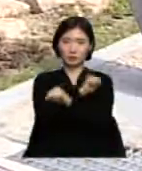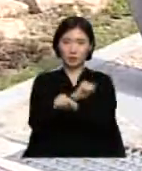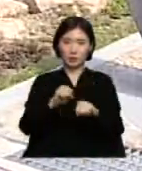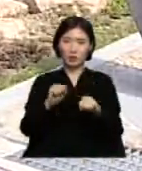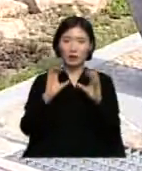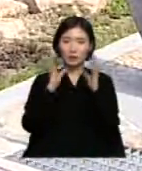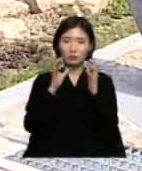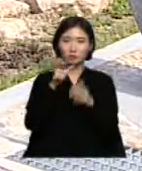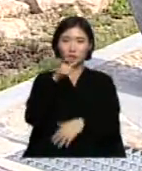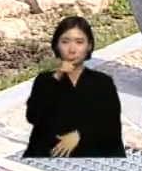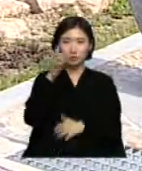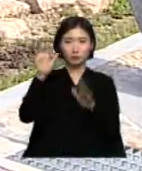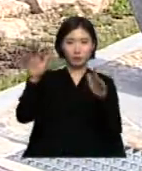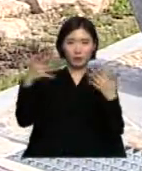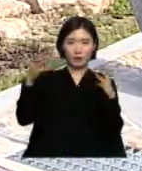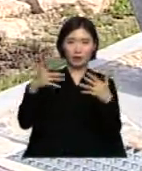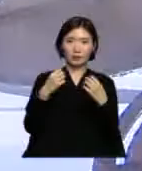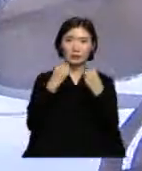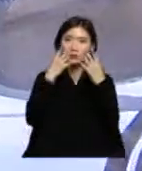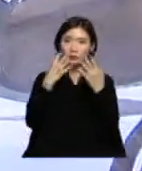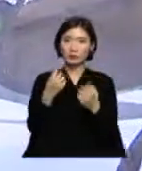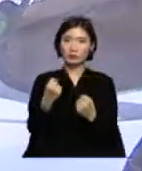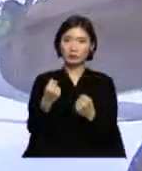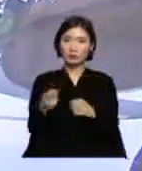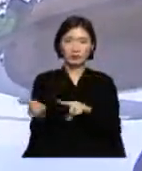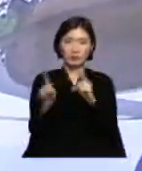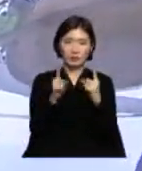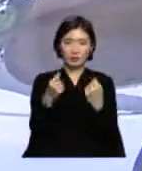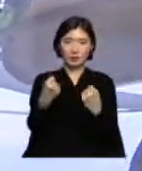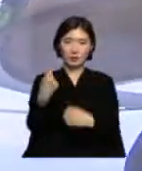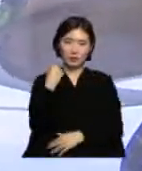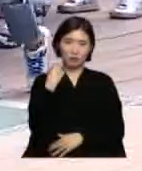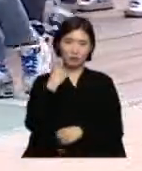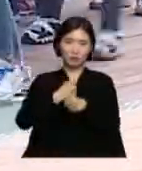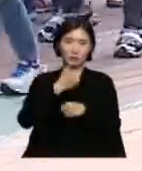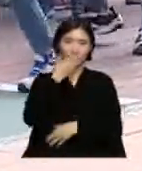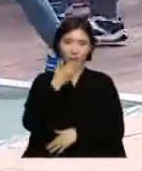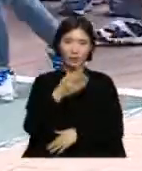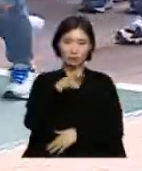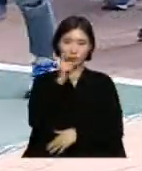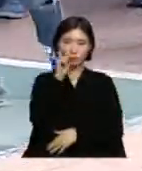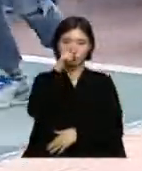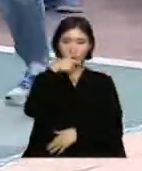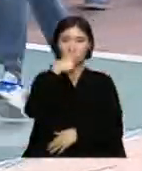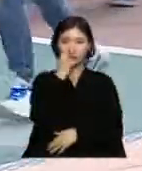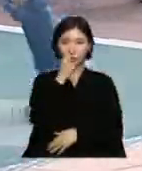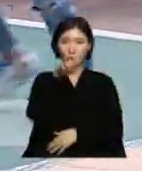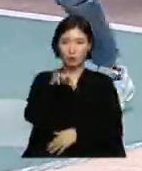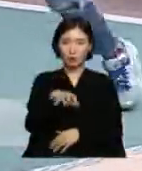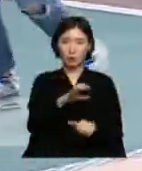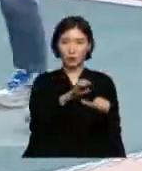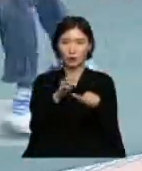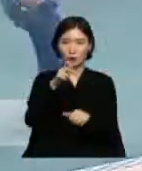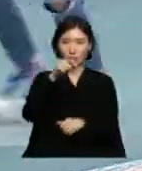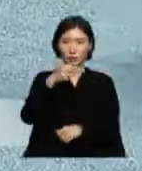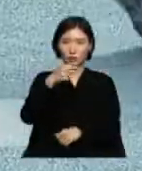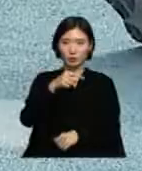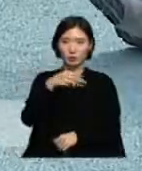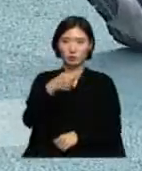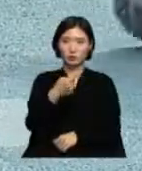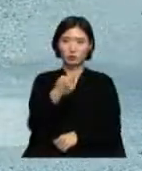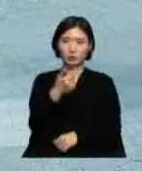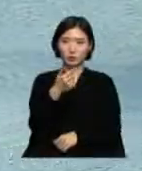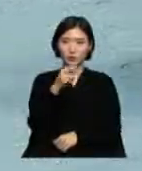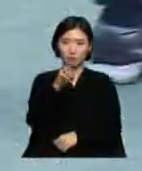아이들은 물과 바람 등의 신재생 에너지를 만들 수 있습니다. 물부족 국가에서 사용되고 있는 큐드럼을 직접 끌며